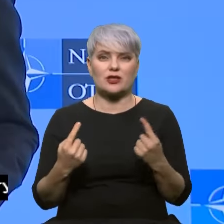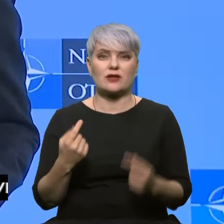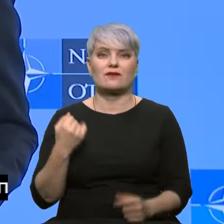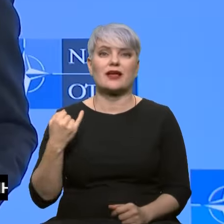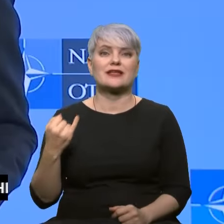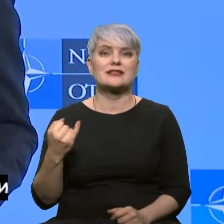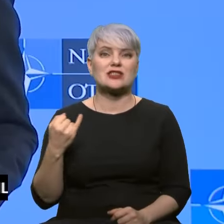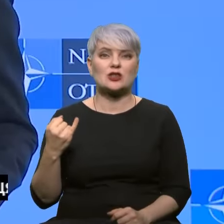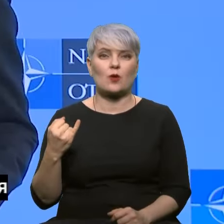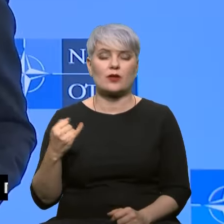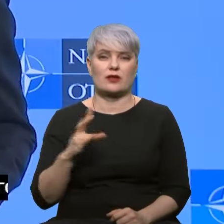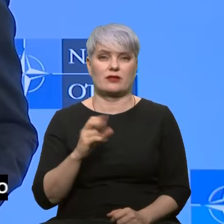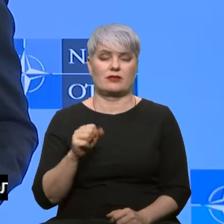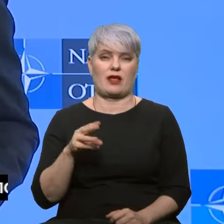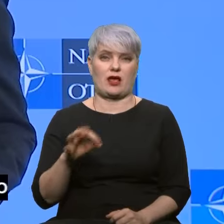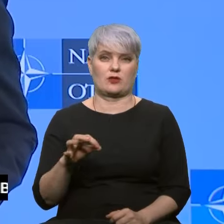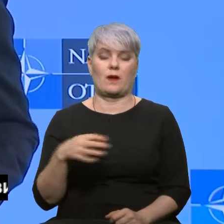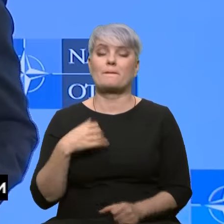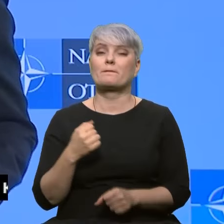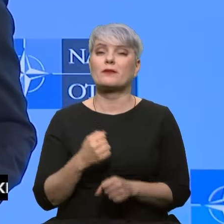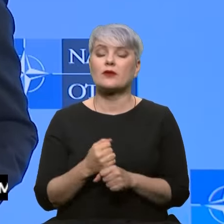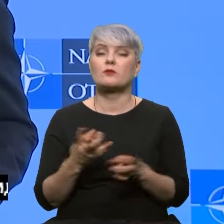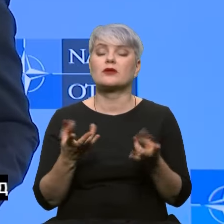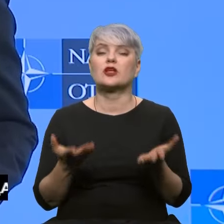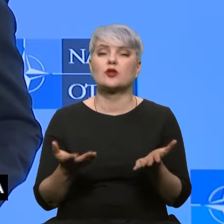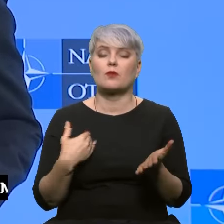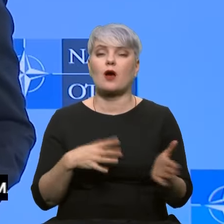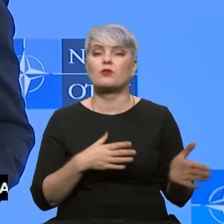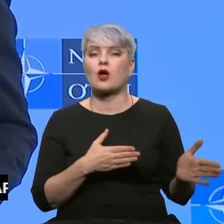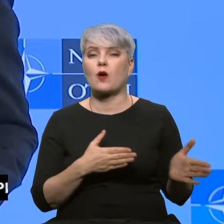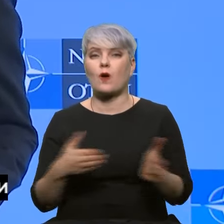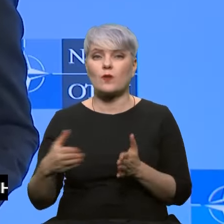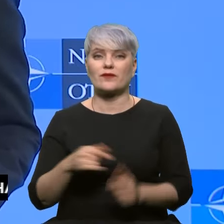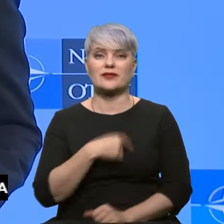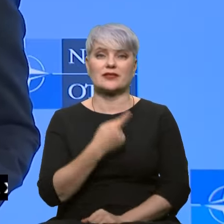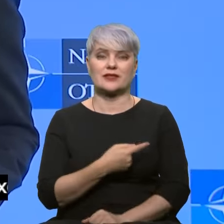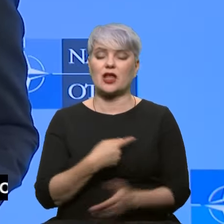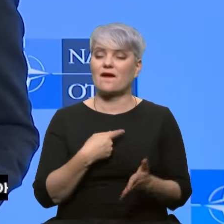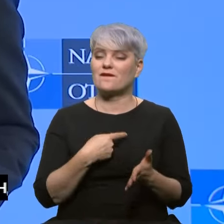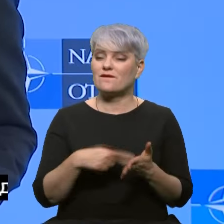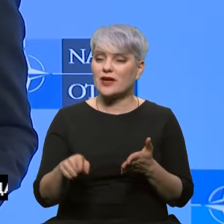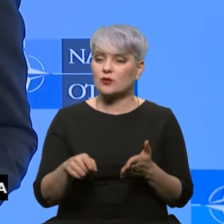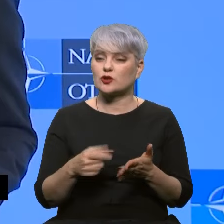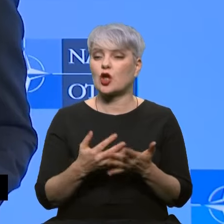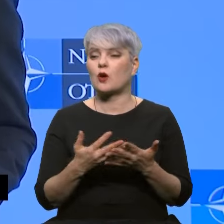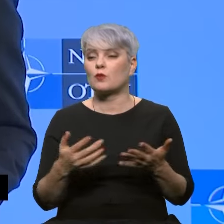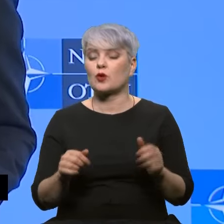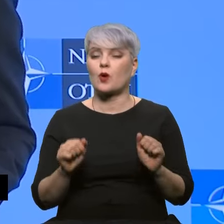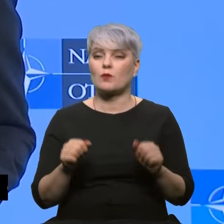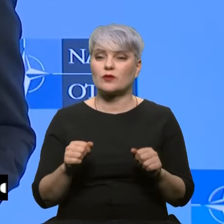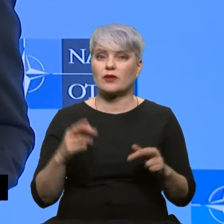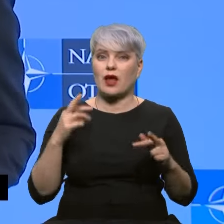історії Альянсу за останні десятиліття. Ми все це робимо для того, щоб у нас була готовність і сила, щоб виключити будь-яку можливість для прорахунків